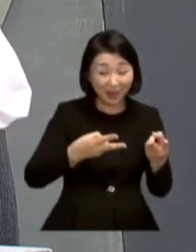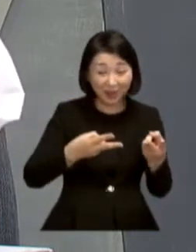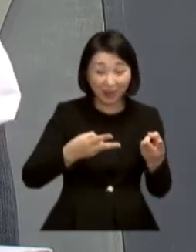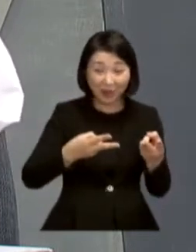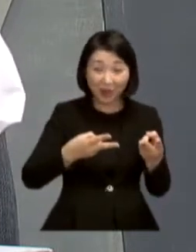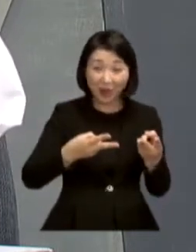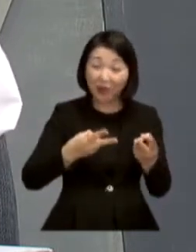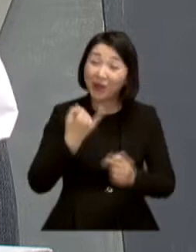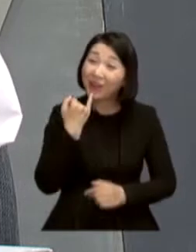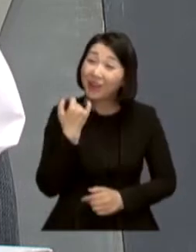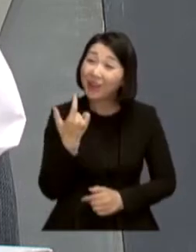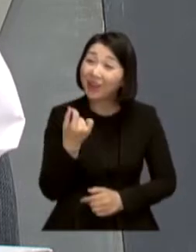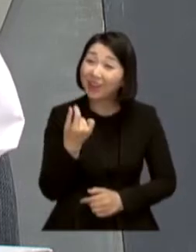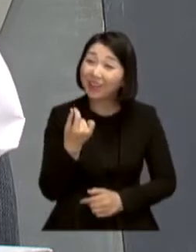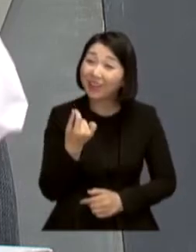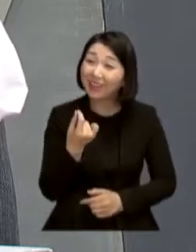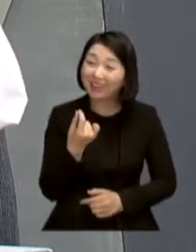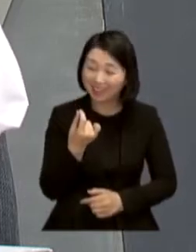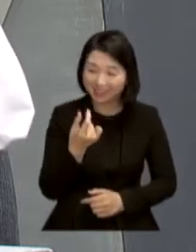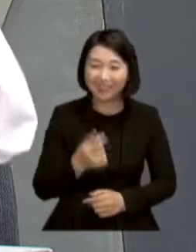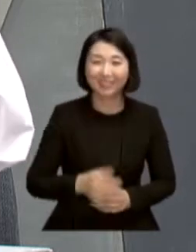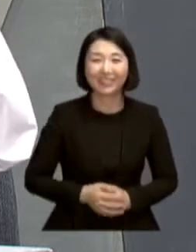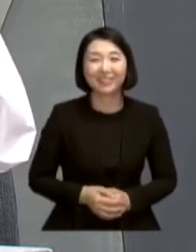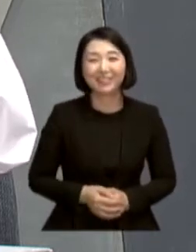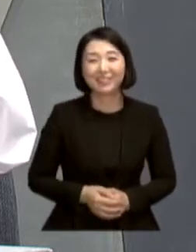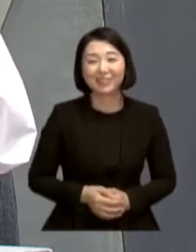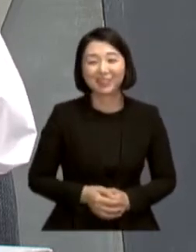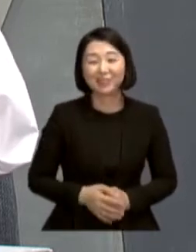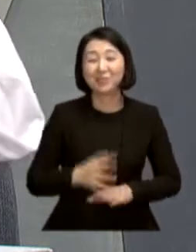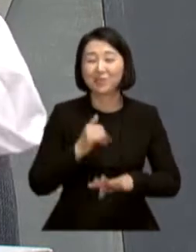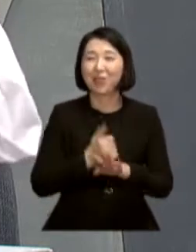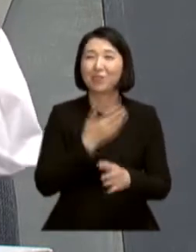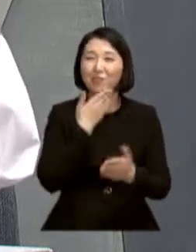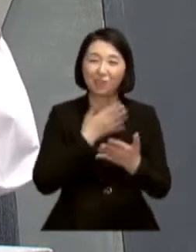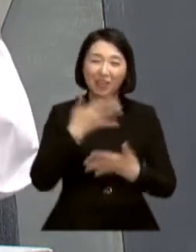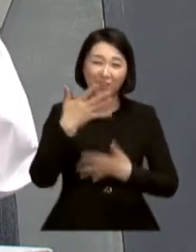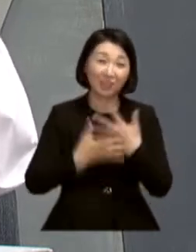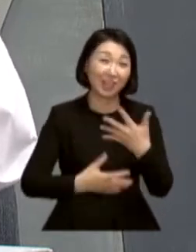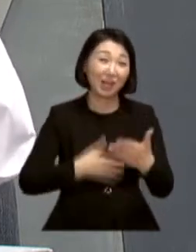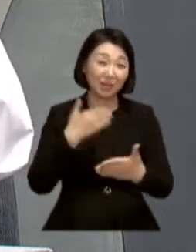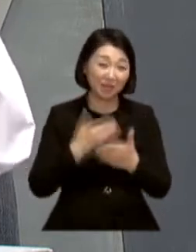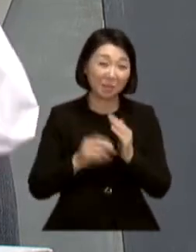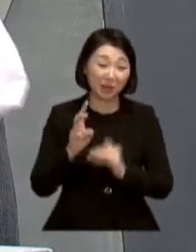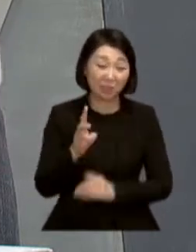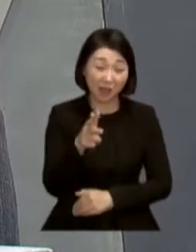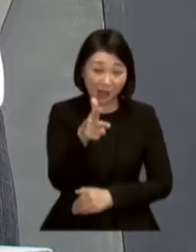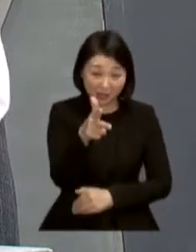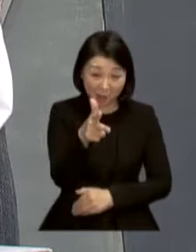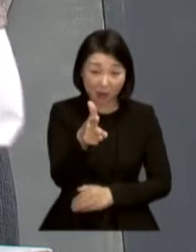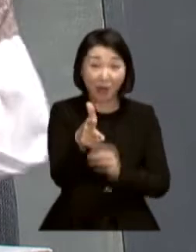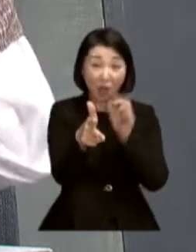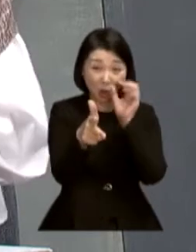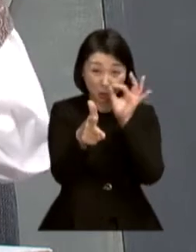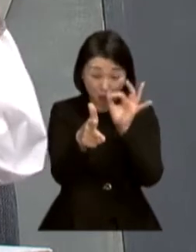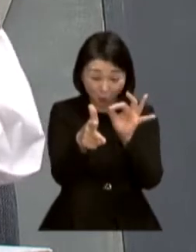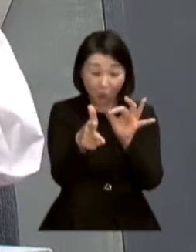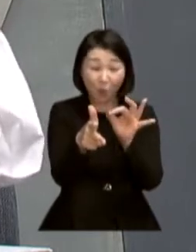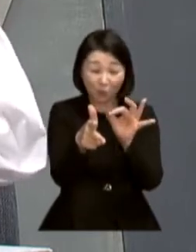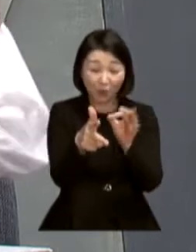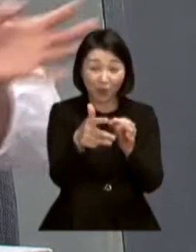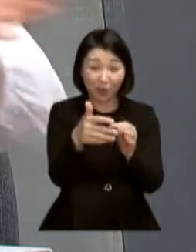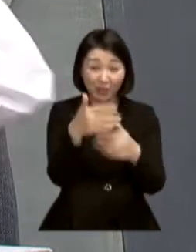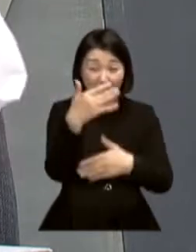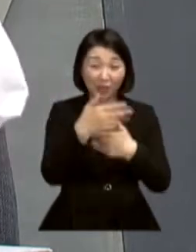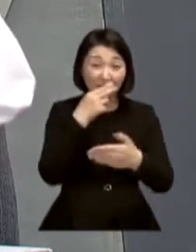이렇게 뭔가 딱 보내주시면 이렇게 보여주시면은 참 귀한 영상으로 남을 것 같아요. 이렇게 카메라 보시고 영상